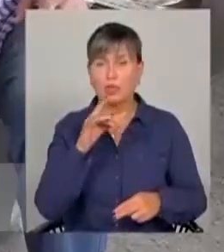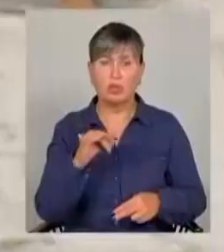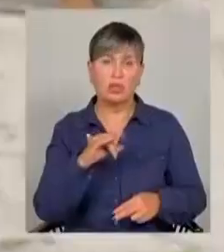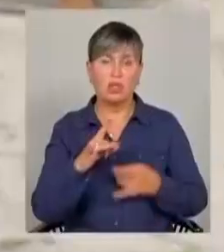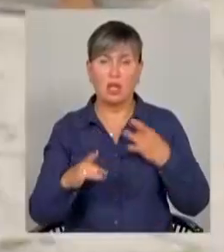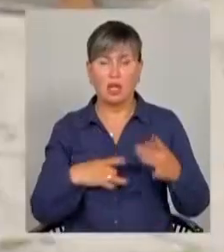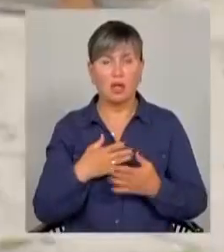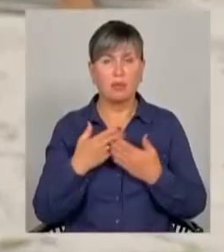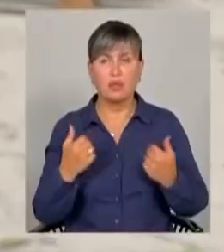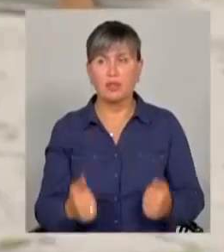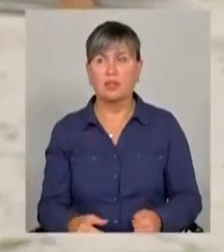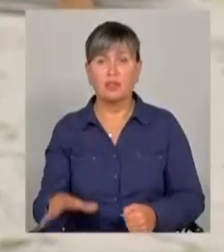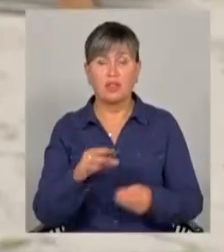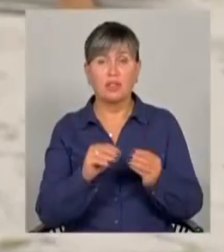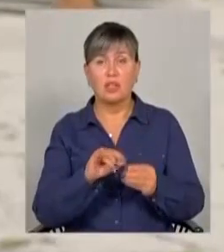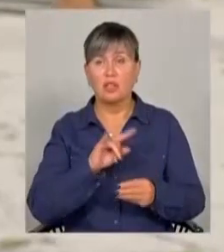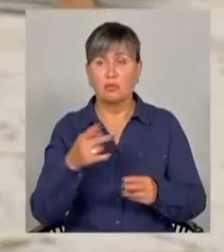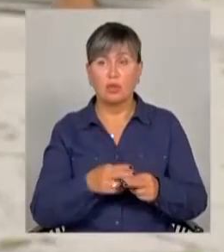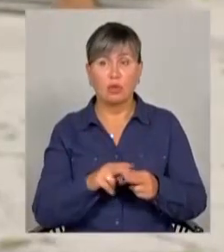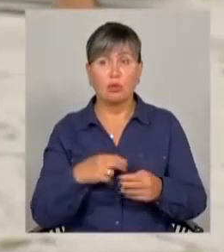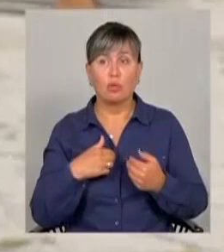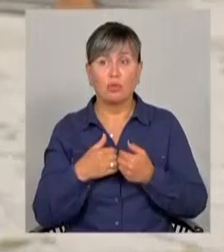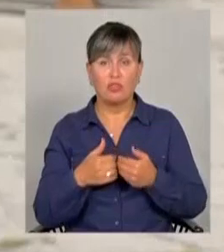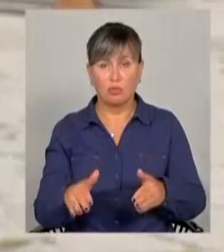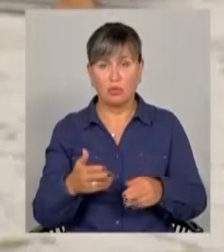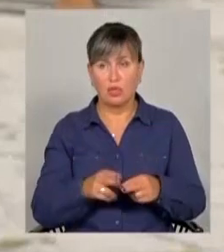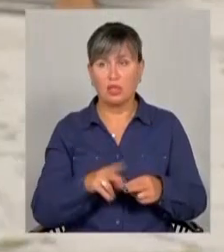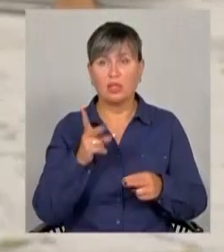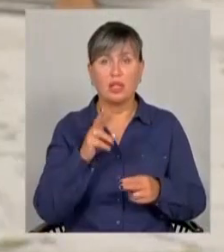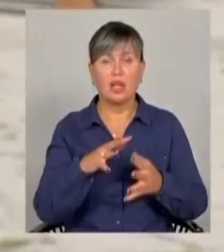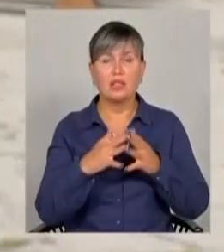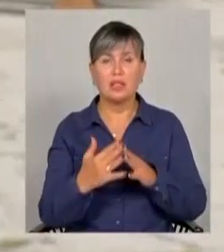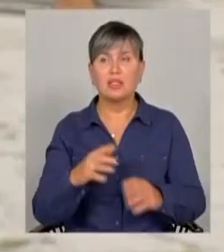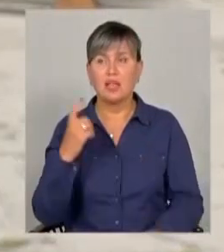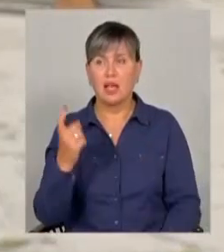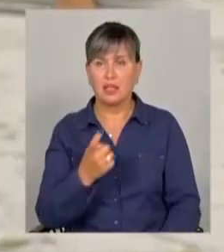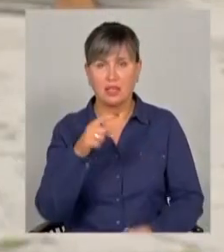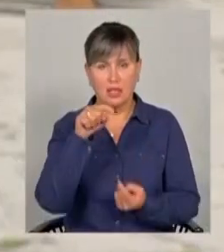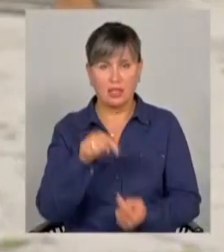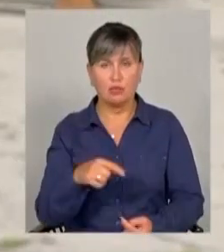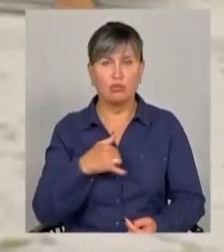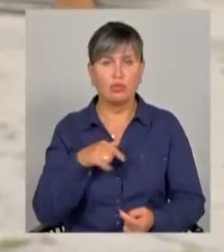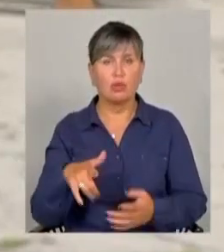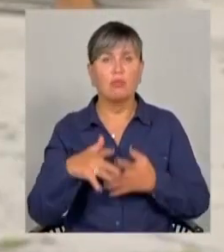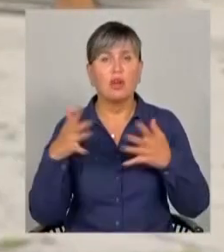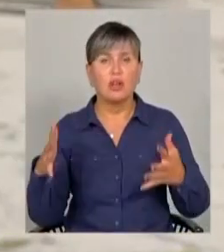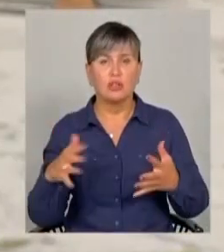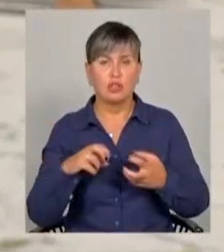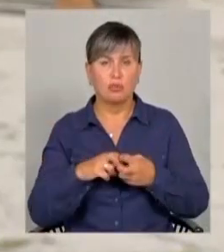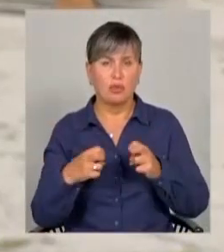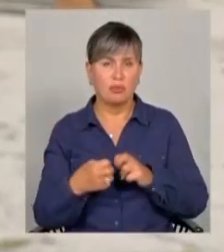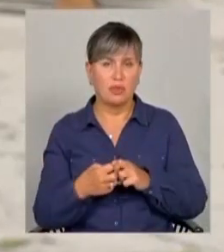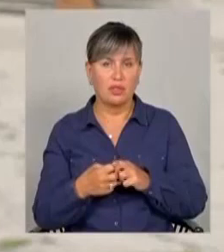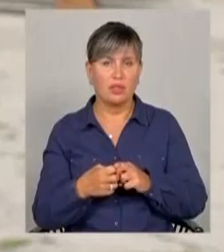неприхотливы. Все 10 самолетов, которые мы выпустили, это самолеты для сельского хозяйства. У нас там большие проблемы с